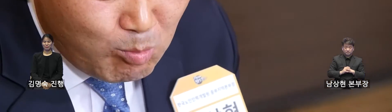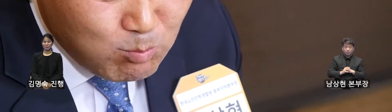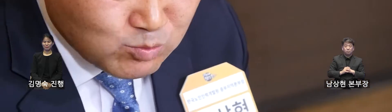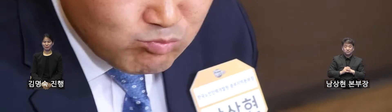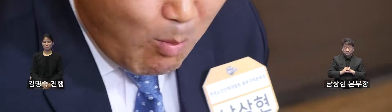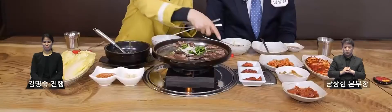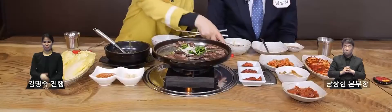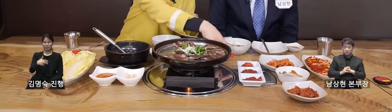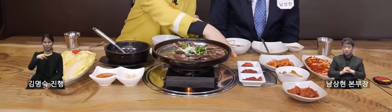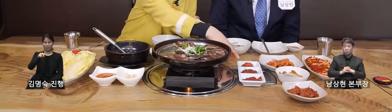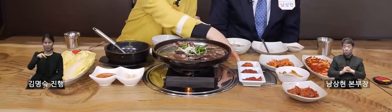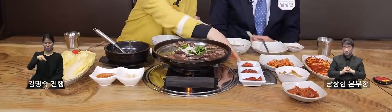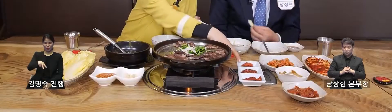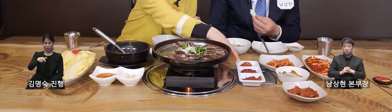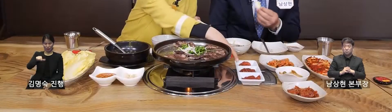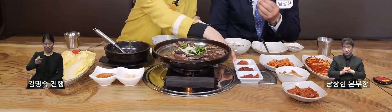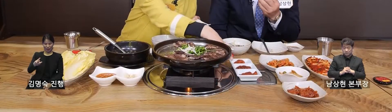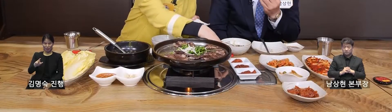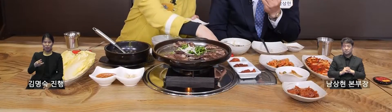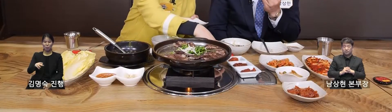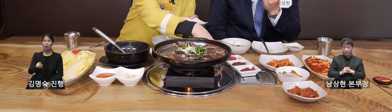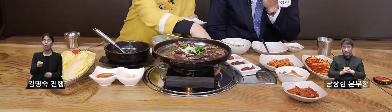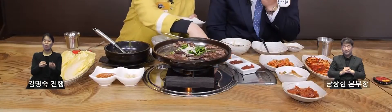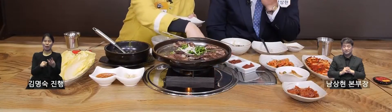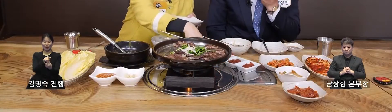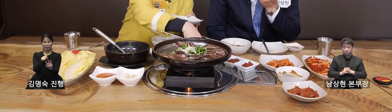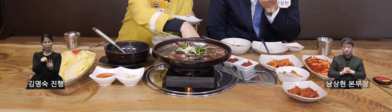어떤 젓갈을 올려서 먹어야 맛있을까요?